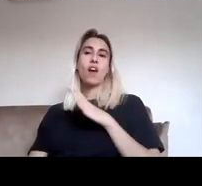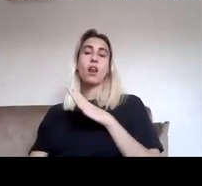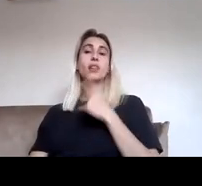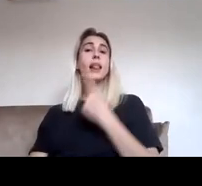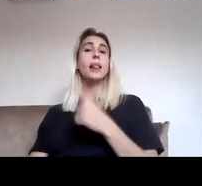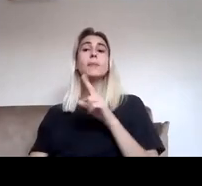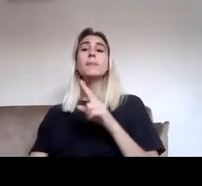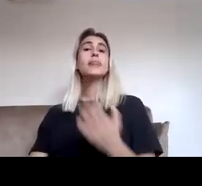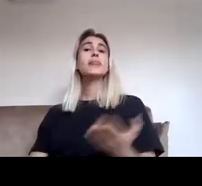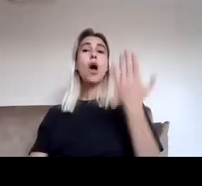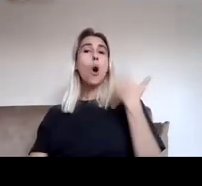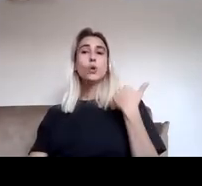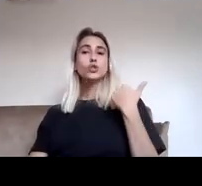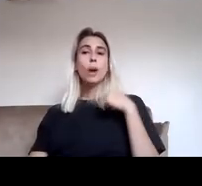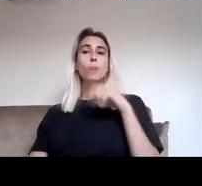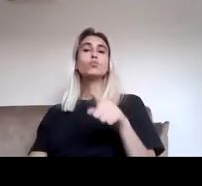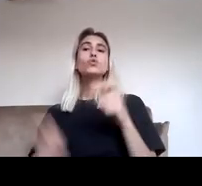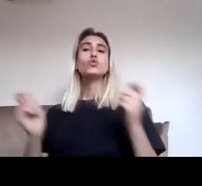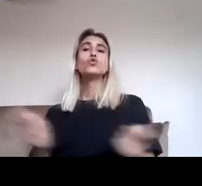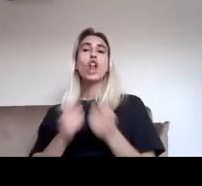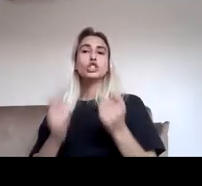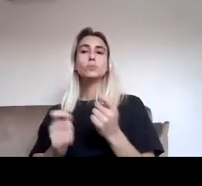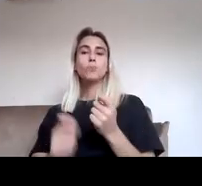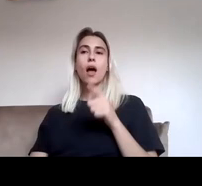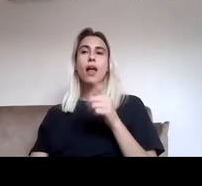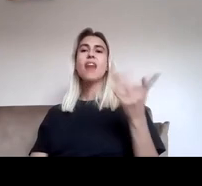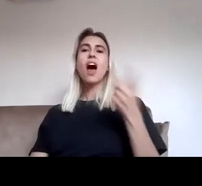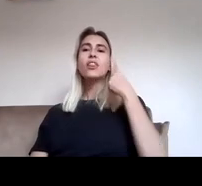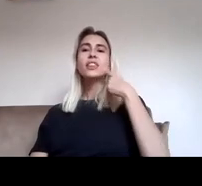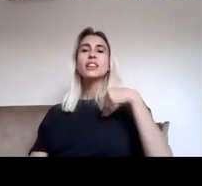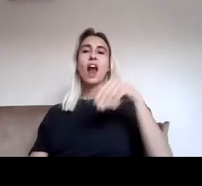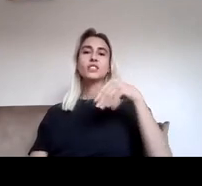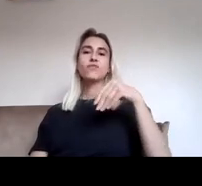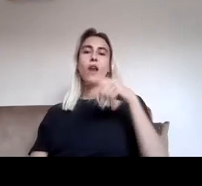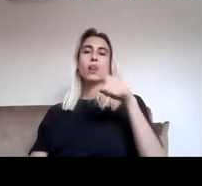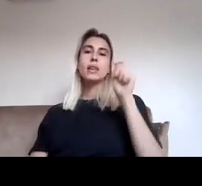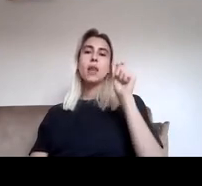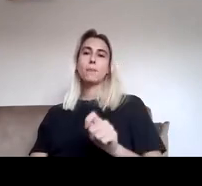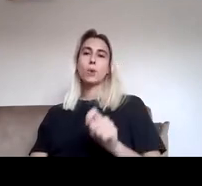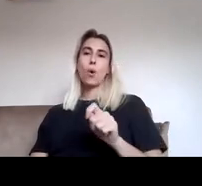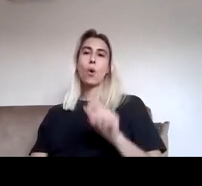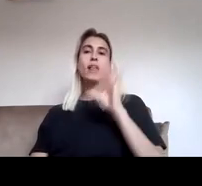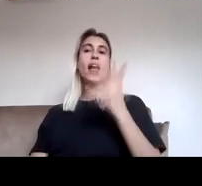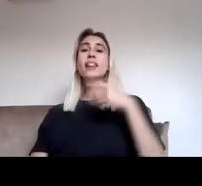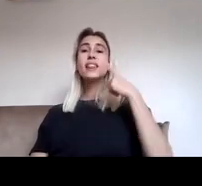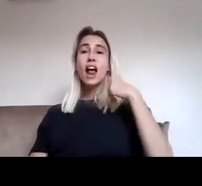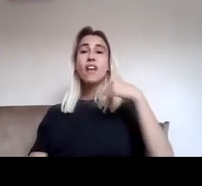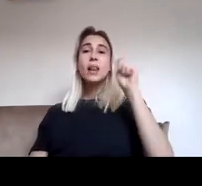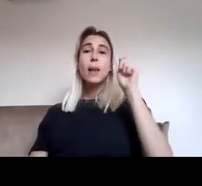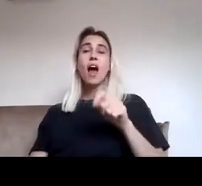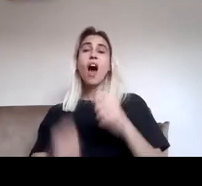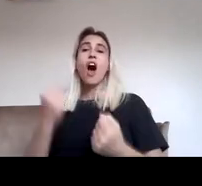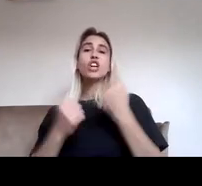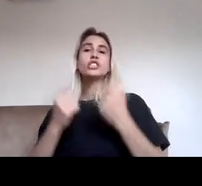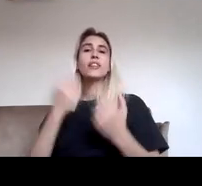daha önce bu çalışmalar mesela daha çok transfer üstüne yapılıyor ya da transfer edebilecek araçlar ve dizaynlar